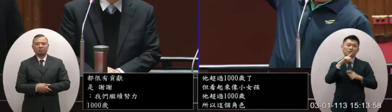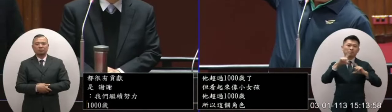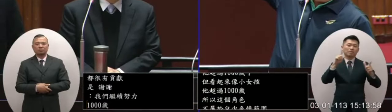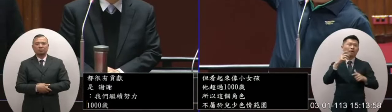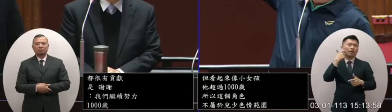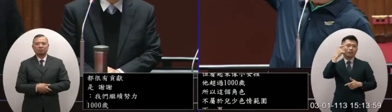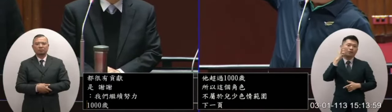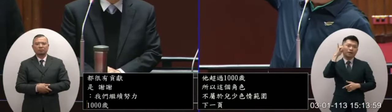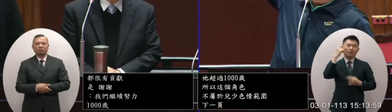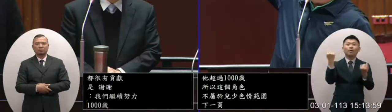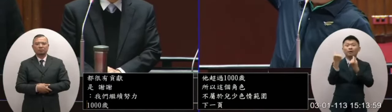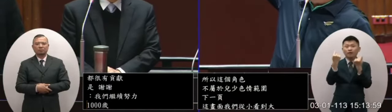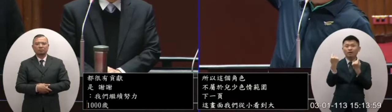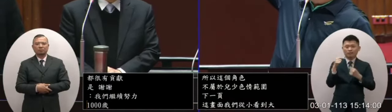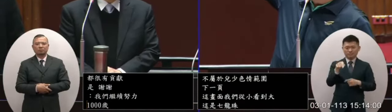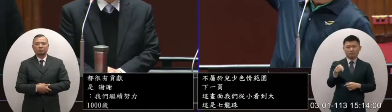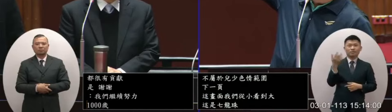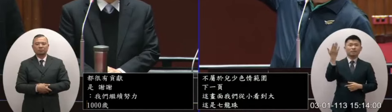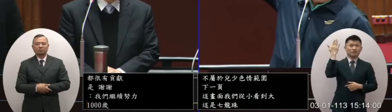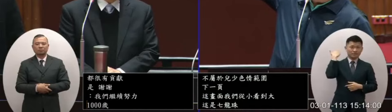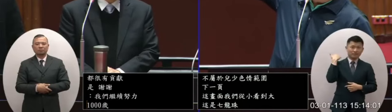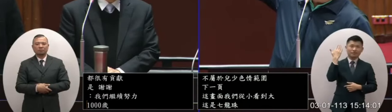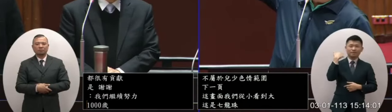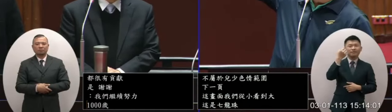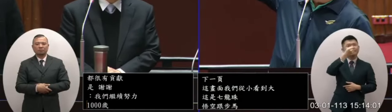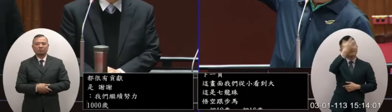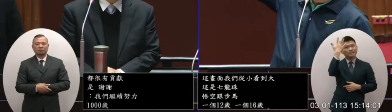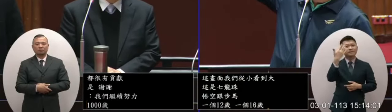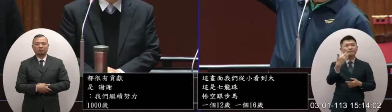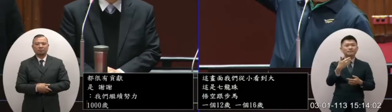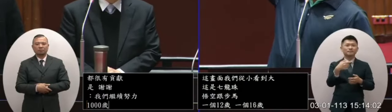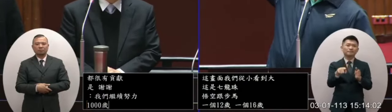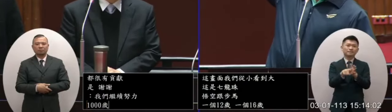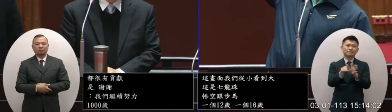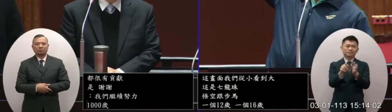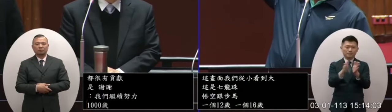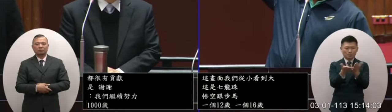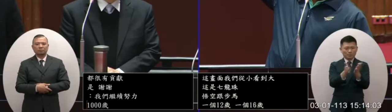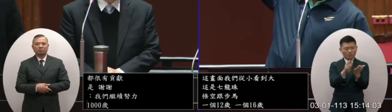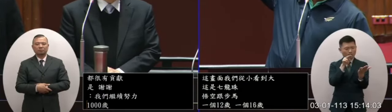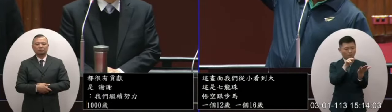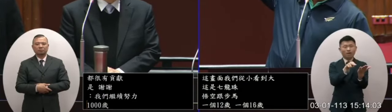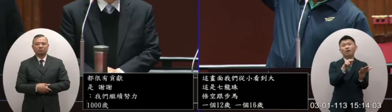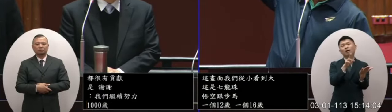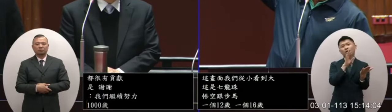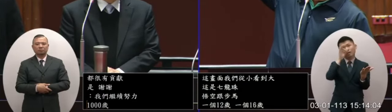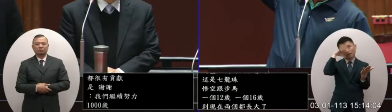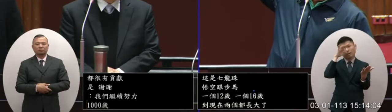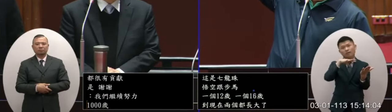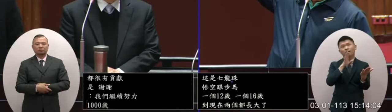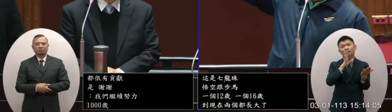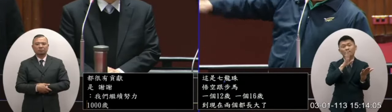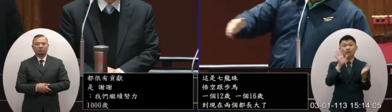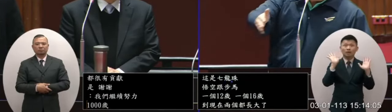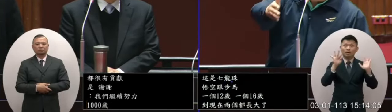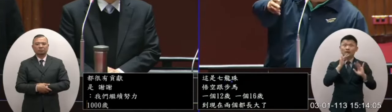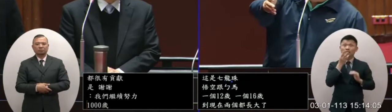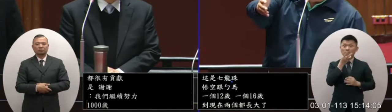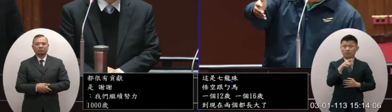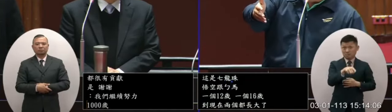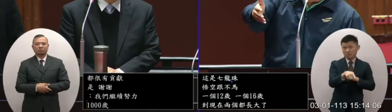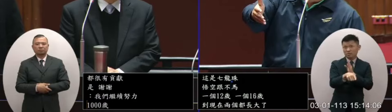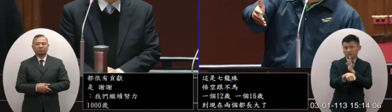是这是他们年轻时候的一个部分的一个画面，那这样又属于这个儿少的范围，所以我